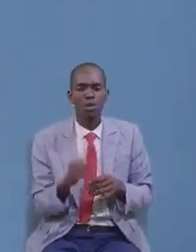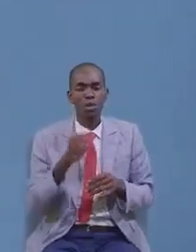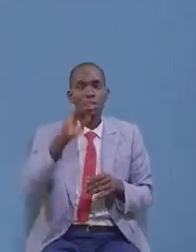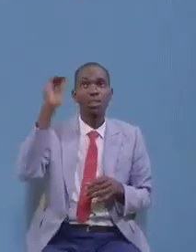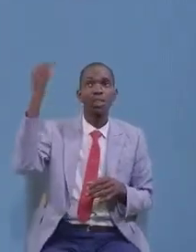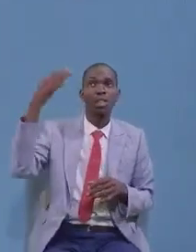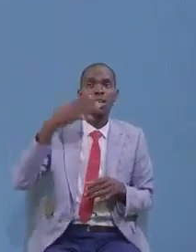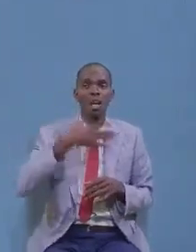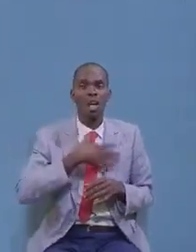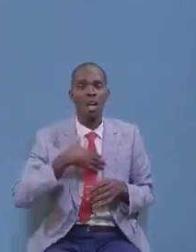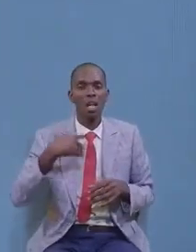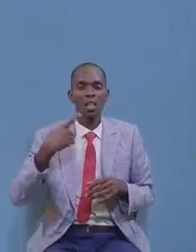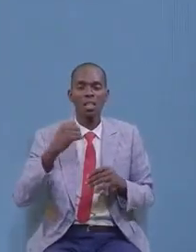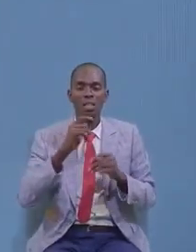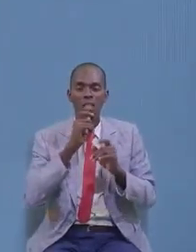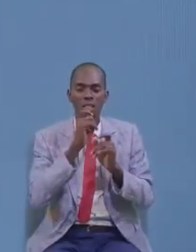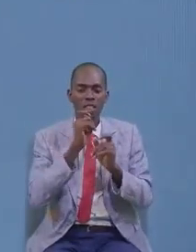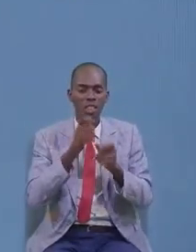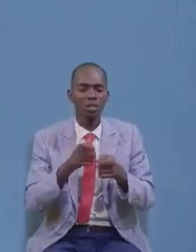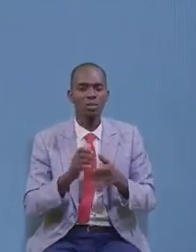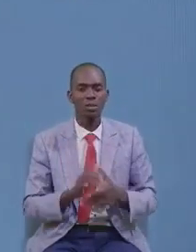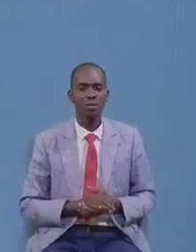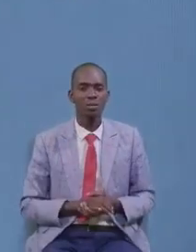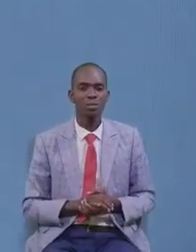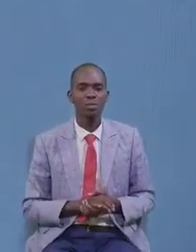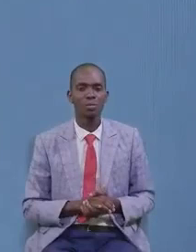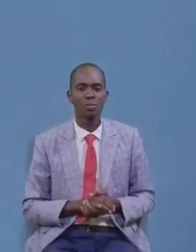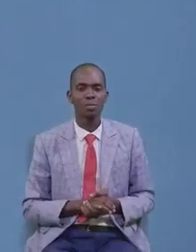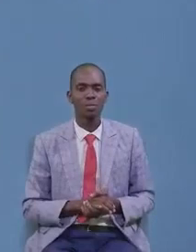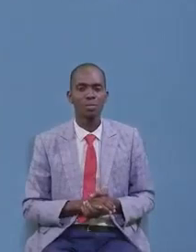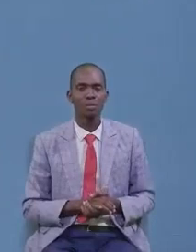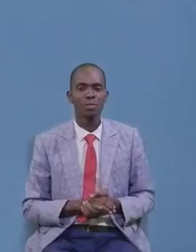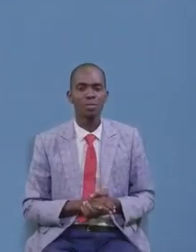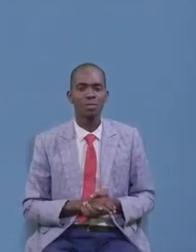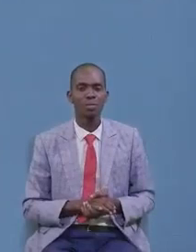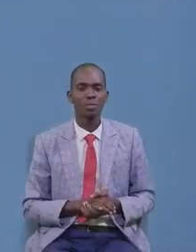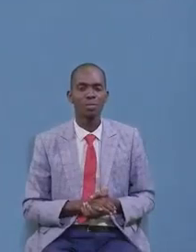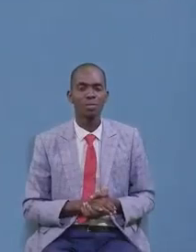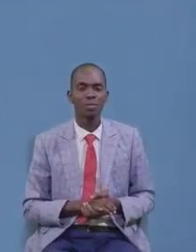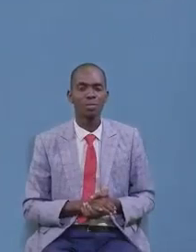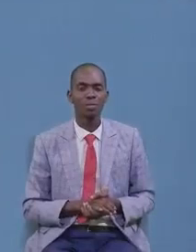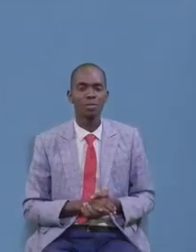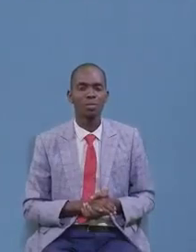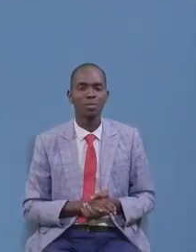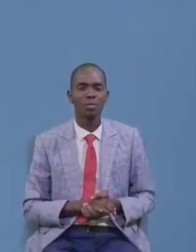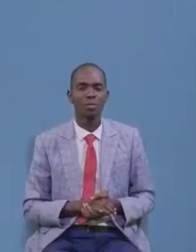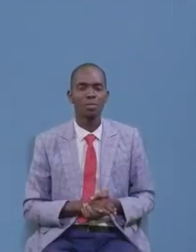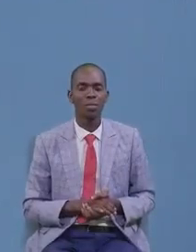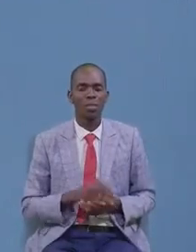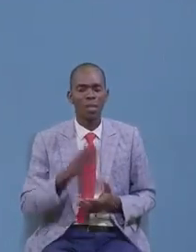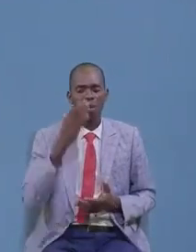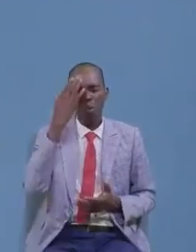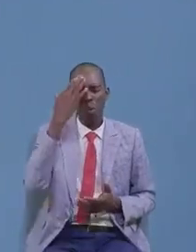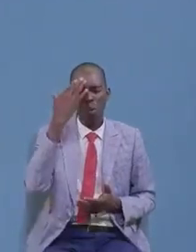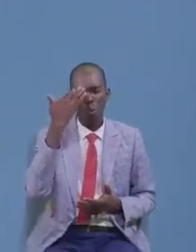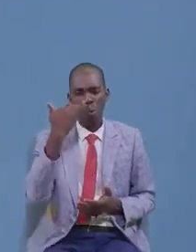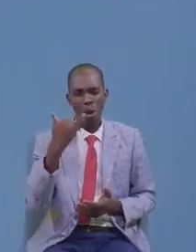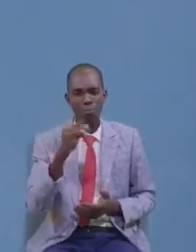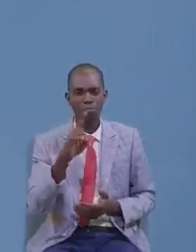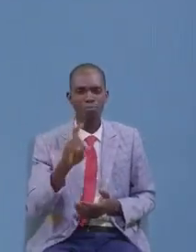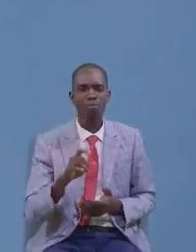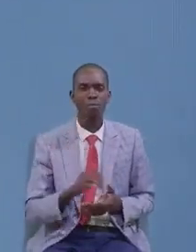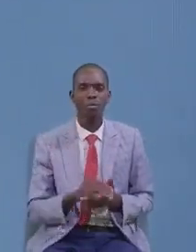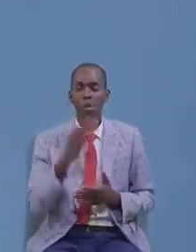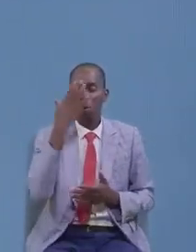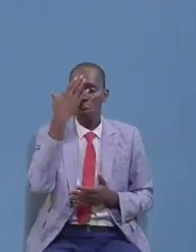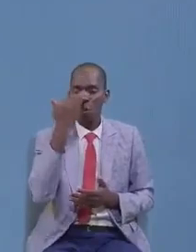ఆ 5 రాళ్ళు కృపా సహితంగా నీకు ఇచ్చిన దేవుడు నీ యొద్ద నుంచి ఏమి ఎదురు చూస్తున్నాడు? Why? ఎందుకు? Why do